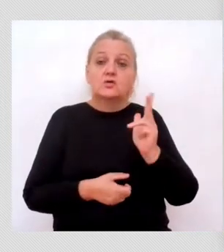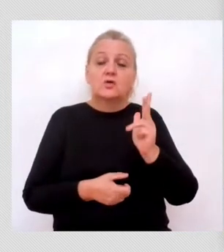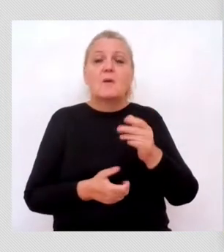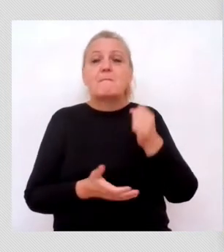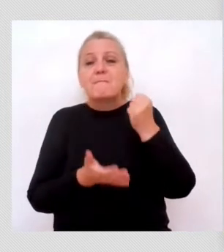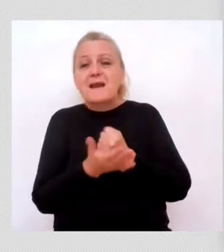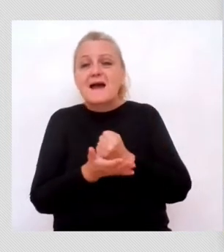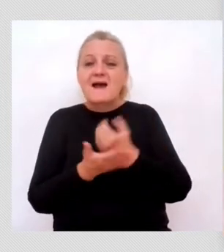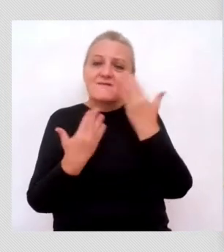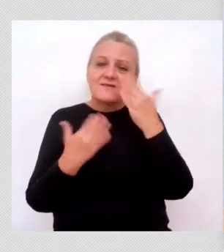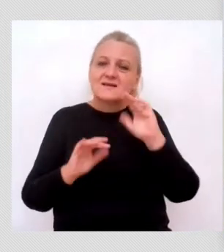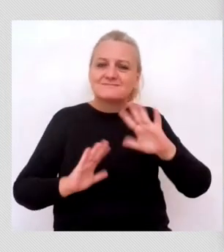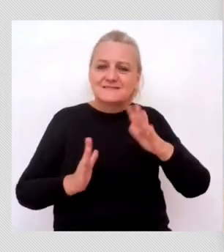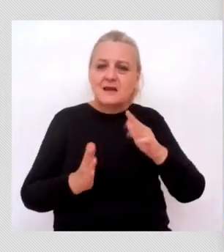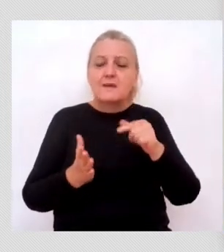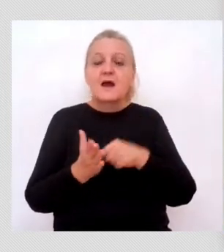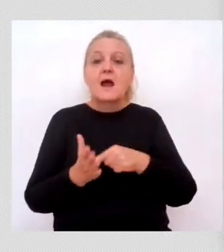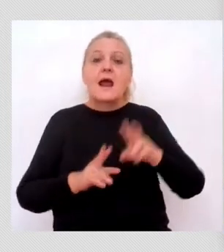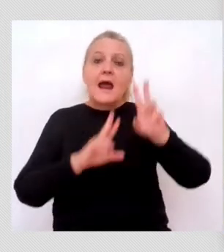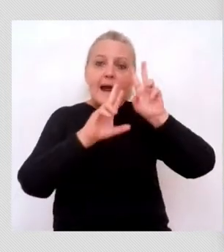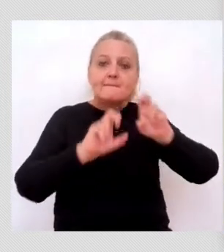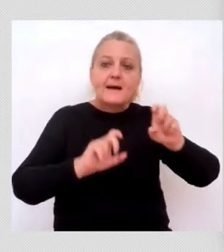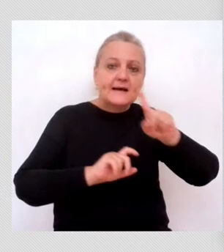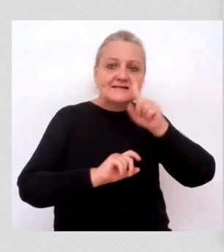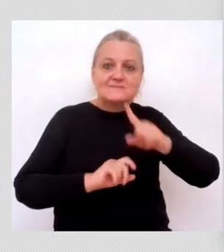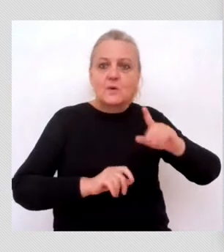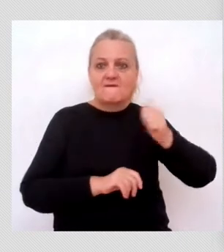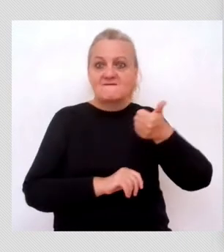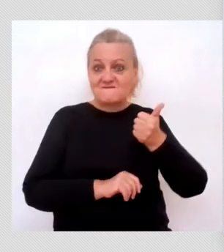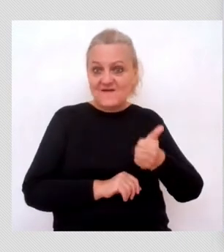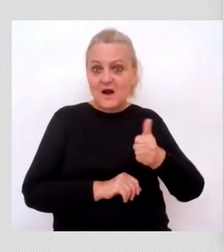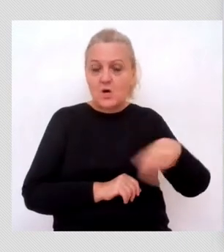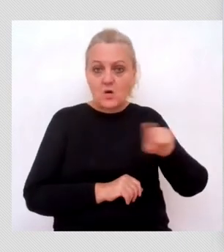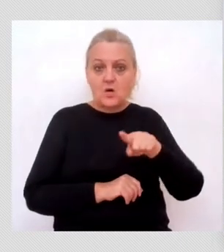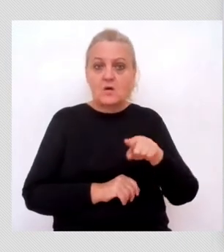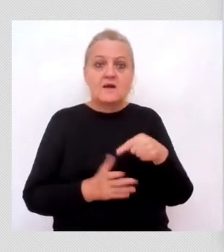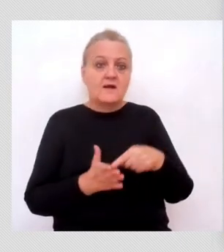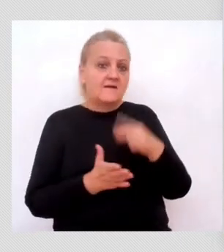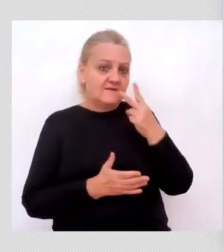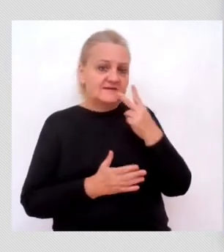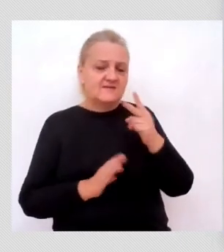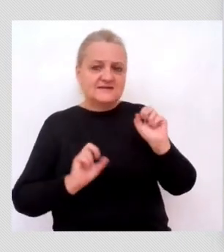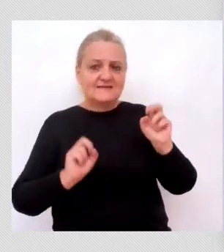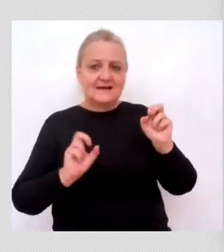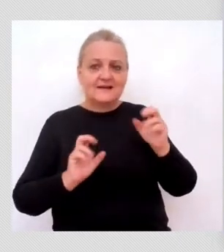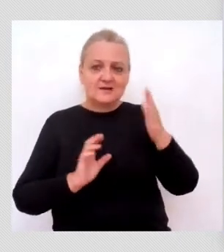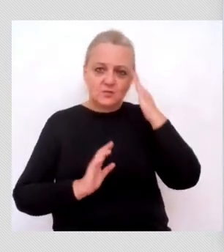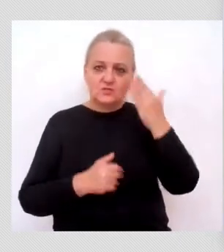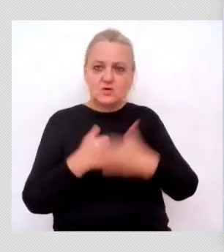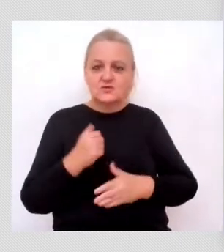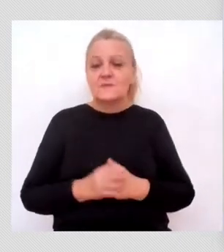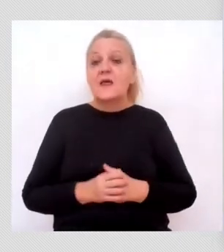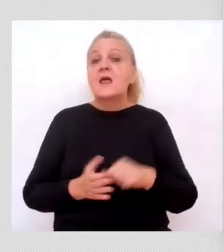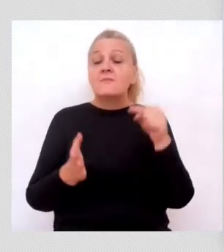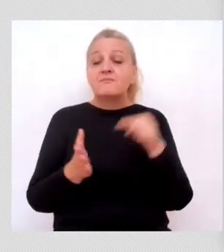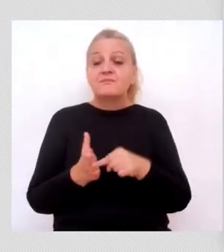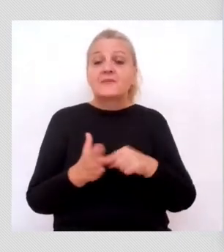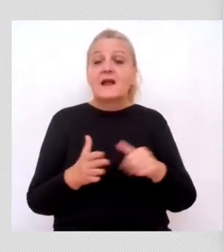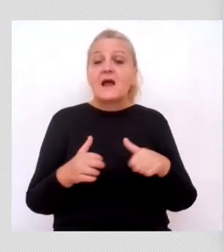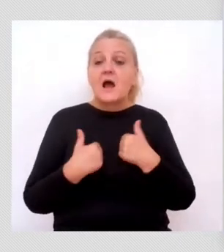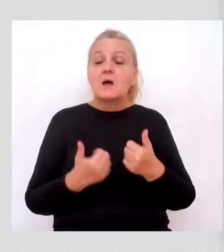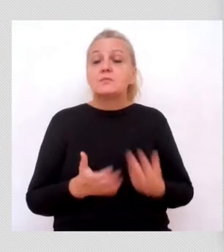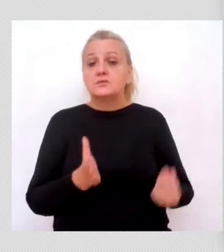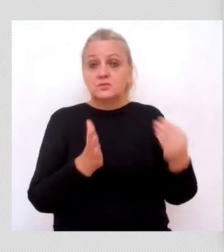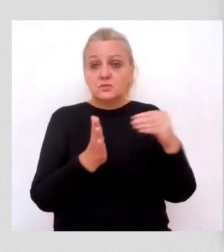prawnych, a bardziej na przykład na badaniach społecznych. Widzę, tak, już kończę. Żeby